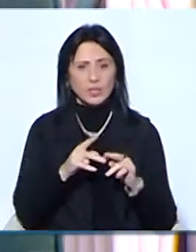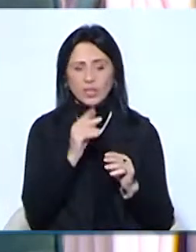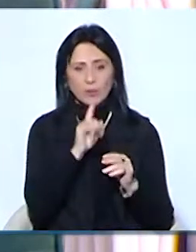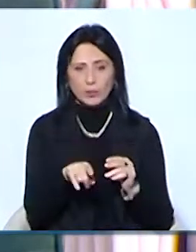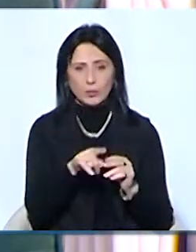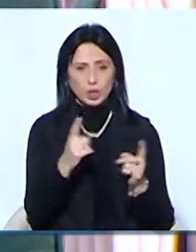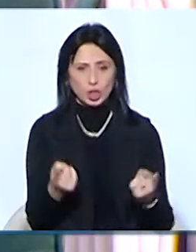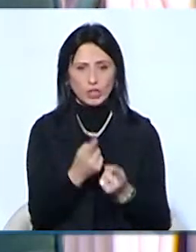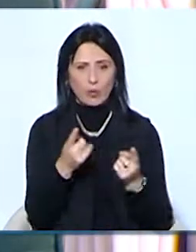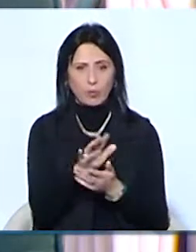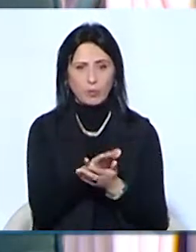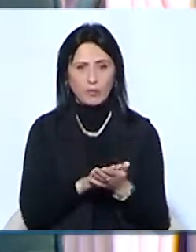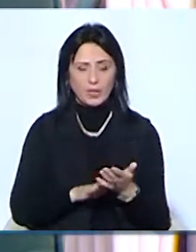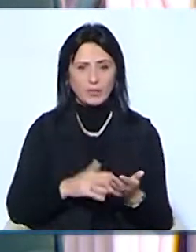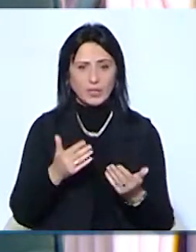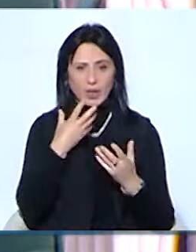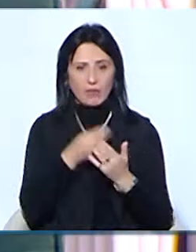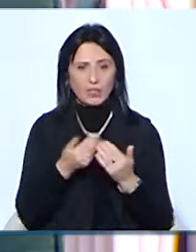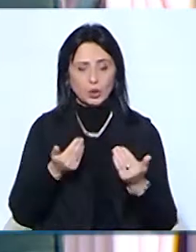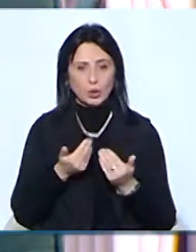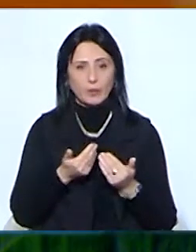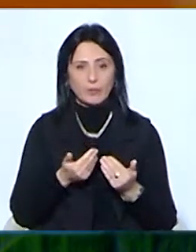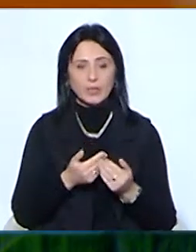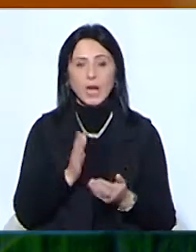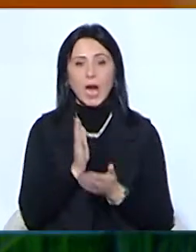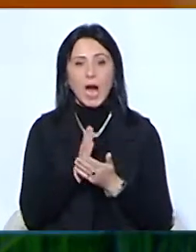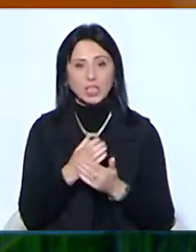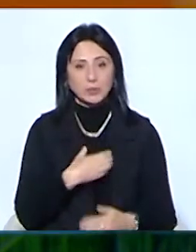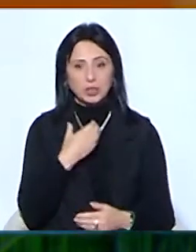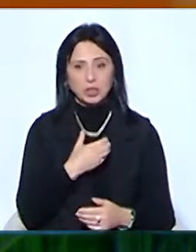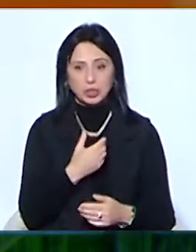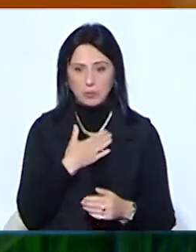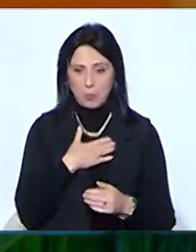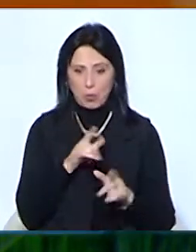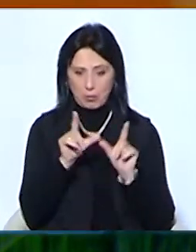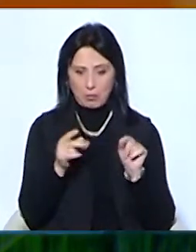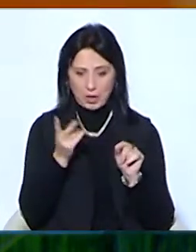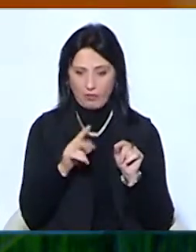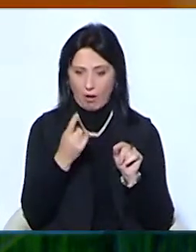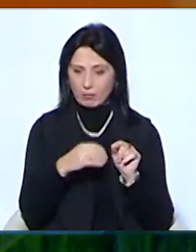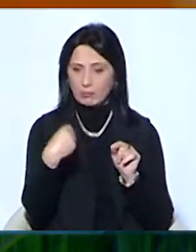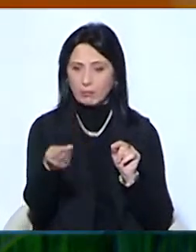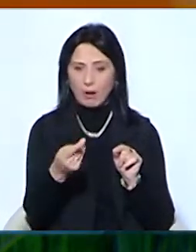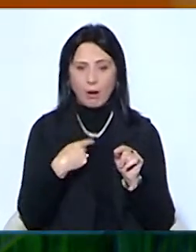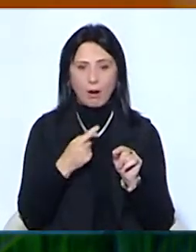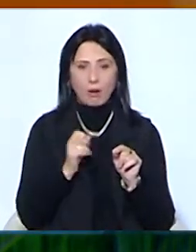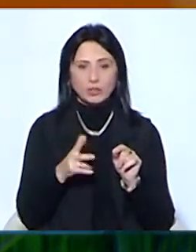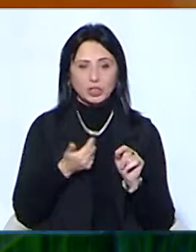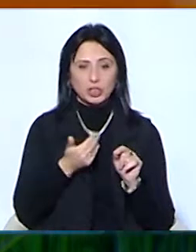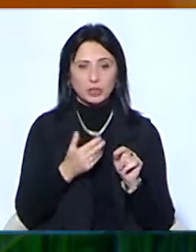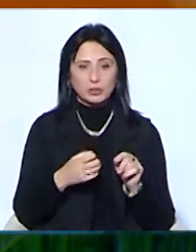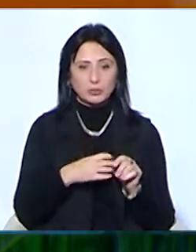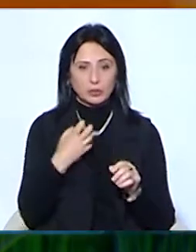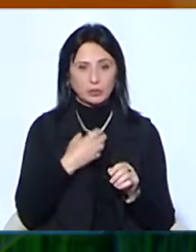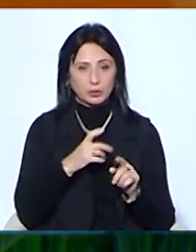ისინი ჩვეულებრივად აგრძელებენ თავიანთ ცხოვრებას. თუმცა არსებობს შიში, მოდით უნდა ვთქვათ, რომ აქ არის რამდენიმე საკითხი.